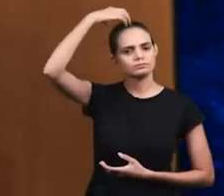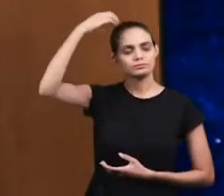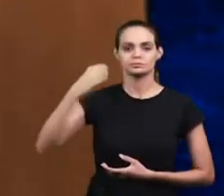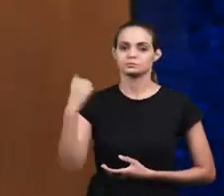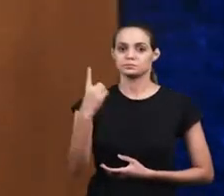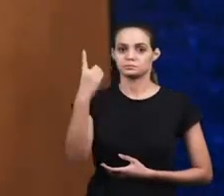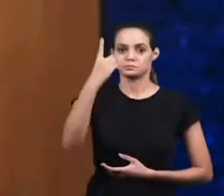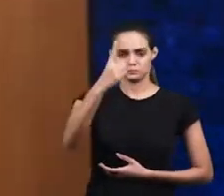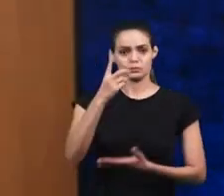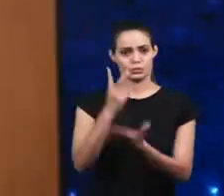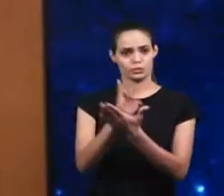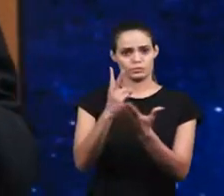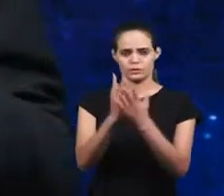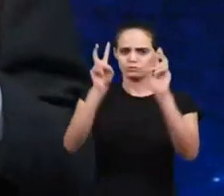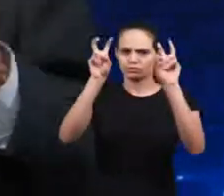Der König David.